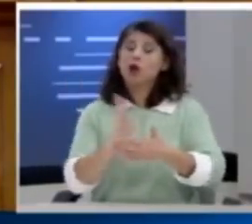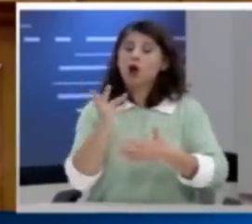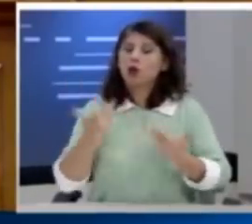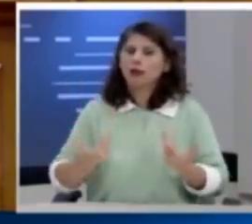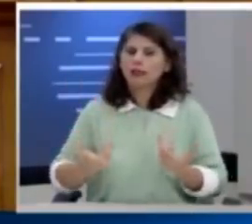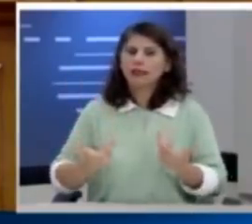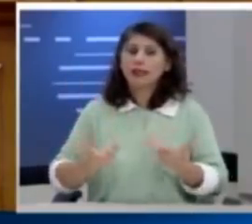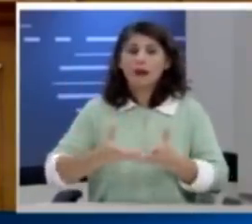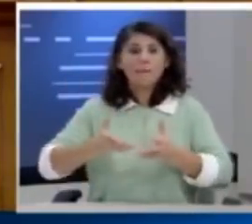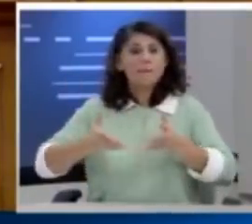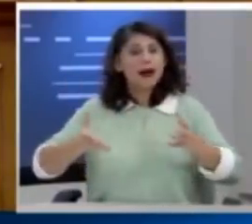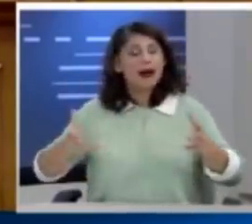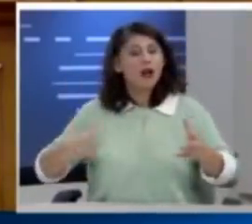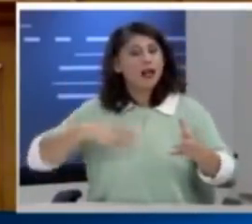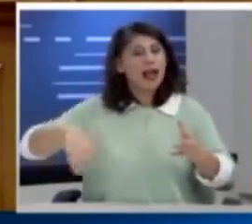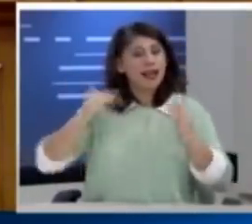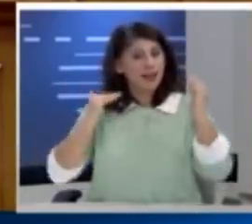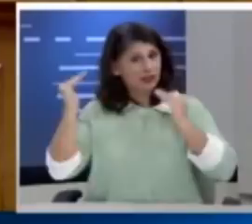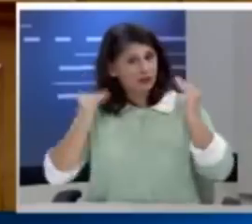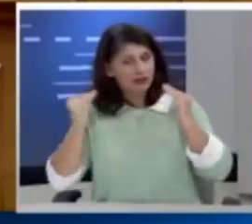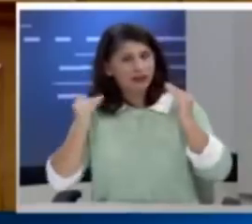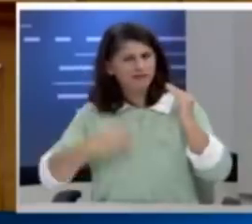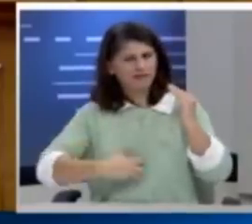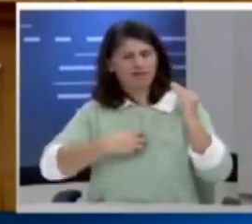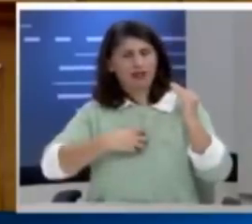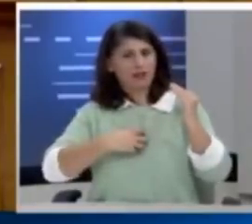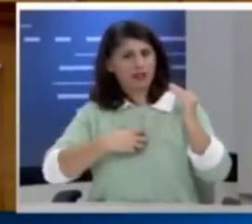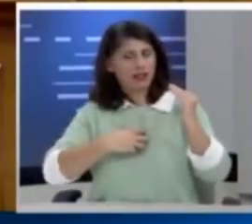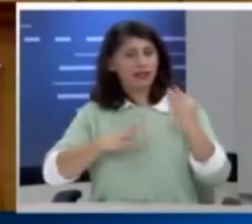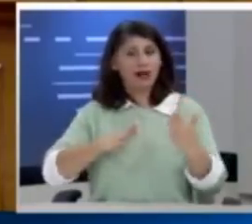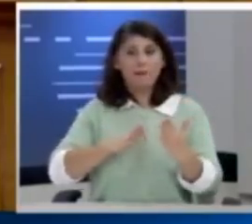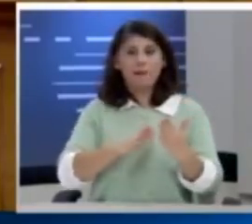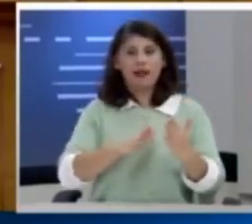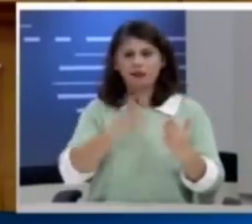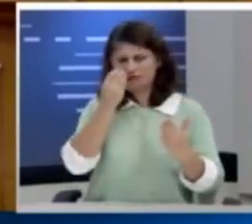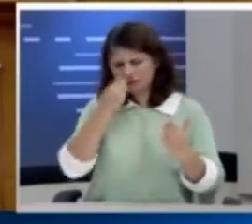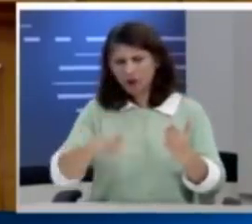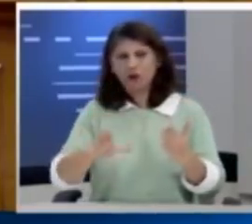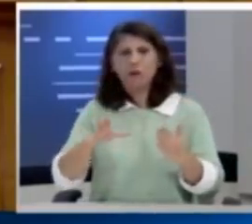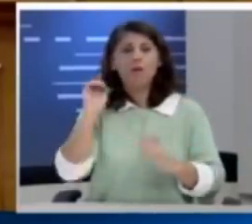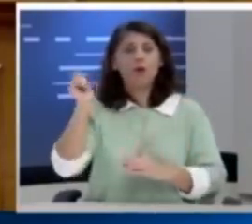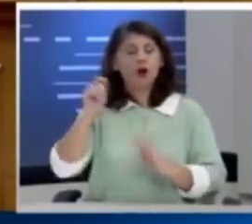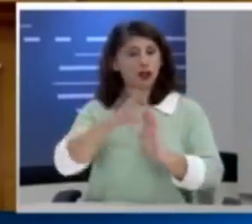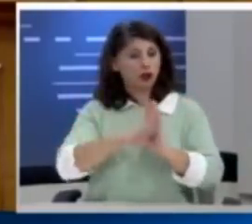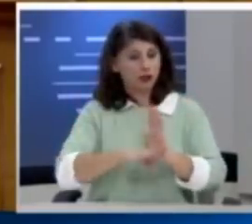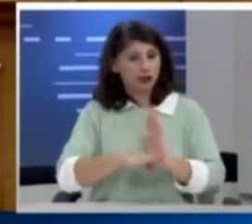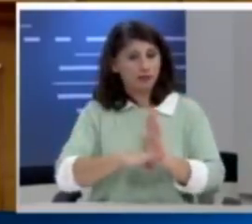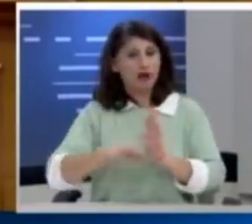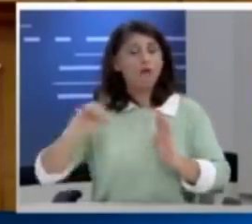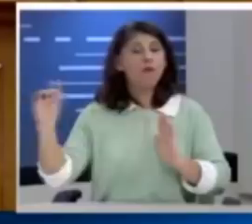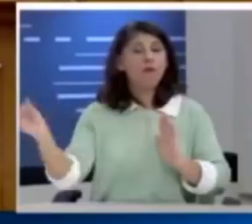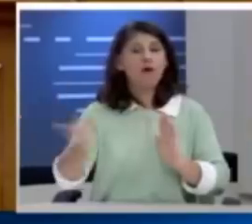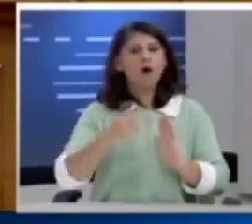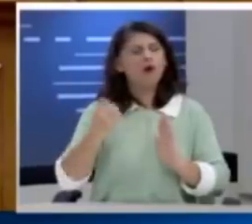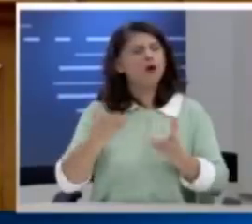είναι να μεγαλώνει η λαϊκή αμφισβήτηση και δυσαρέσκεια απέναντι στο σάπιο αστικό πολιτικό σύστημα που όλοι σας